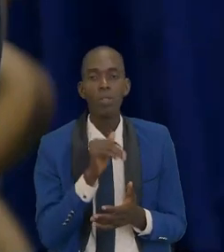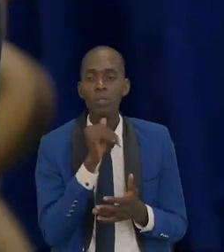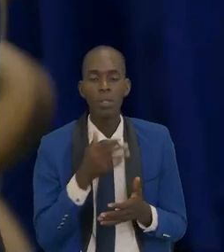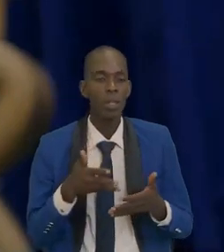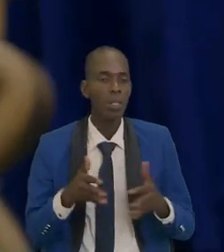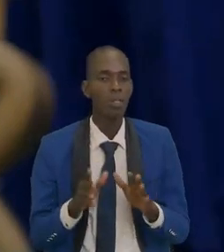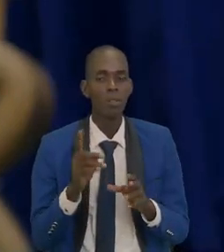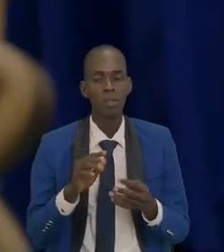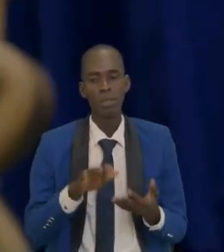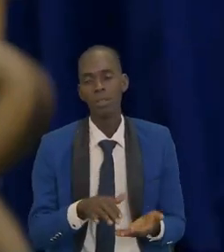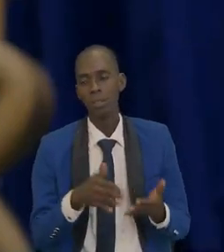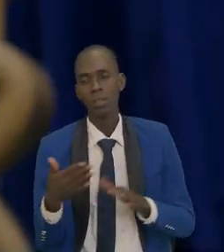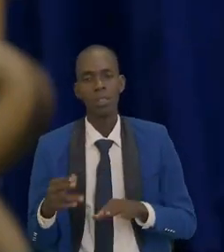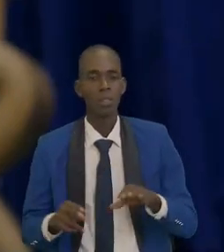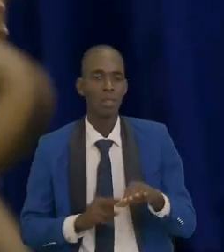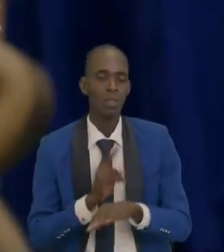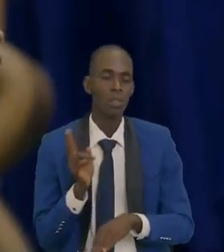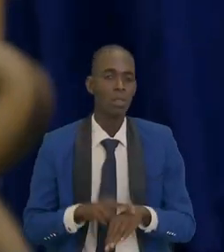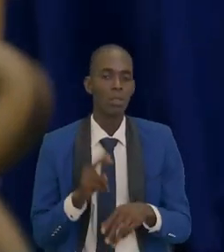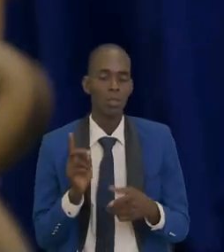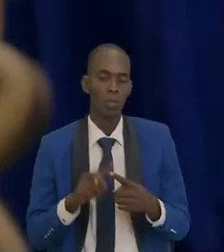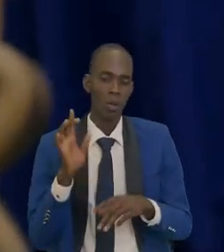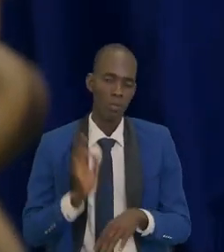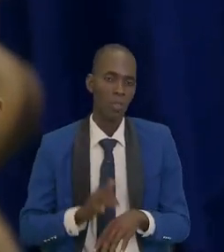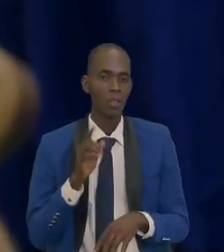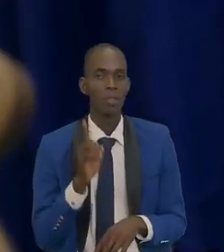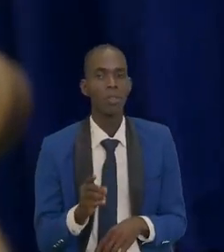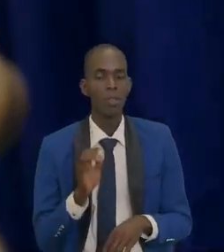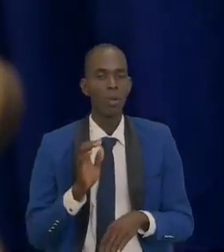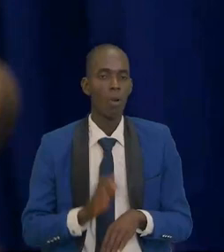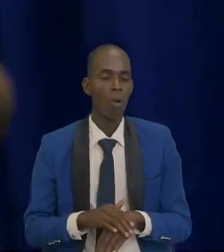qui ne permet pas à la mort naturelle de l'affecter,